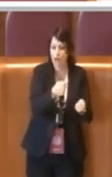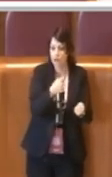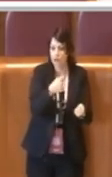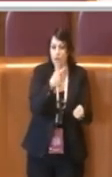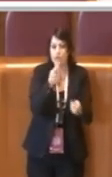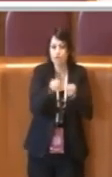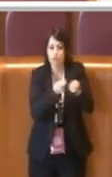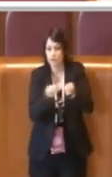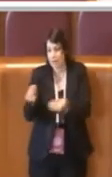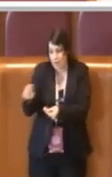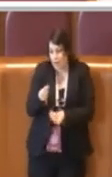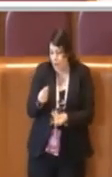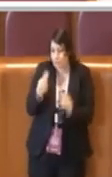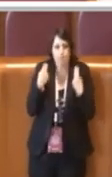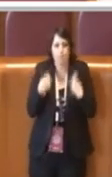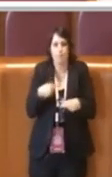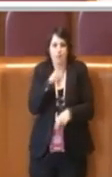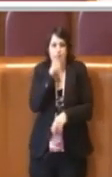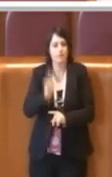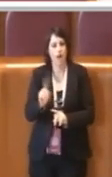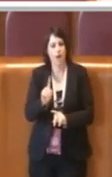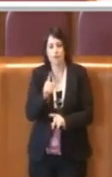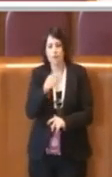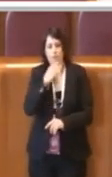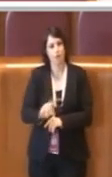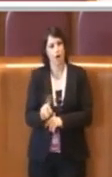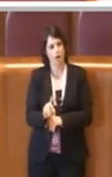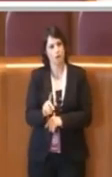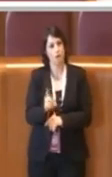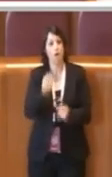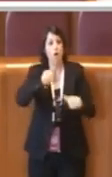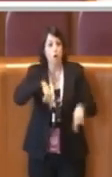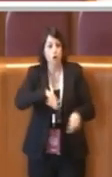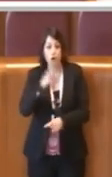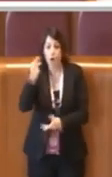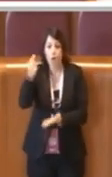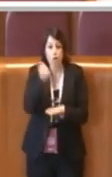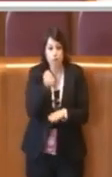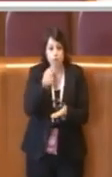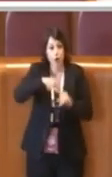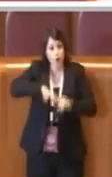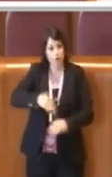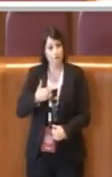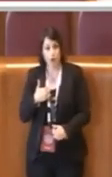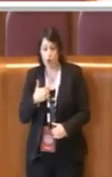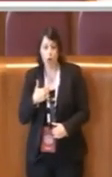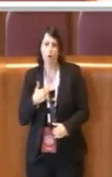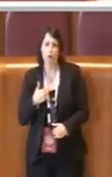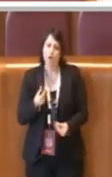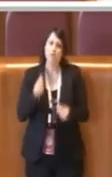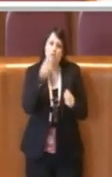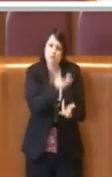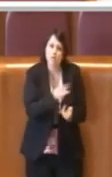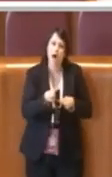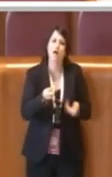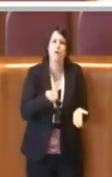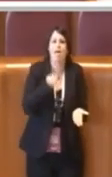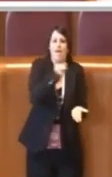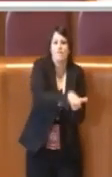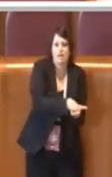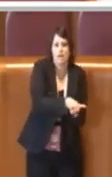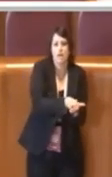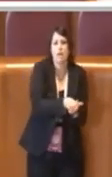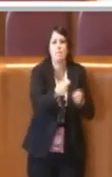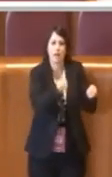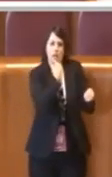lo abbiamo trattenuto per roma capitale per altre cose ma lo abbiamo investito nei mercati stessi in quei mercati e in altri mercati di roma finale che